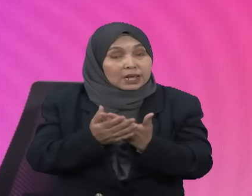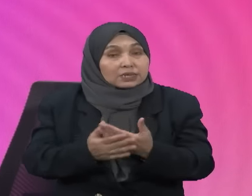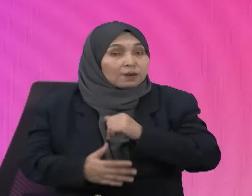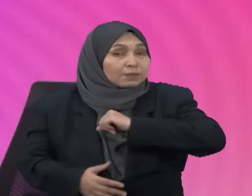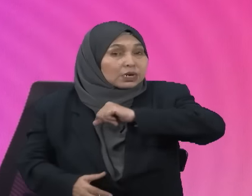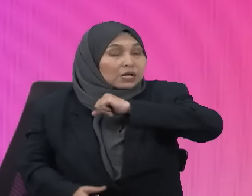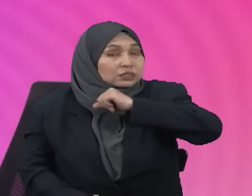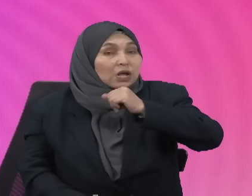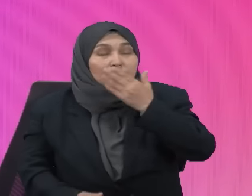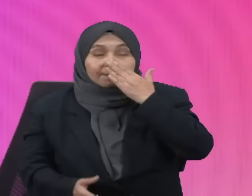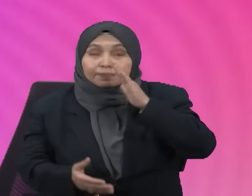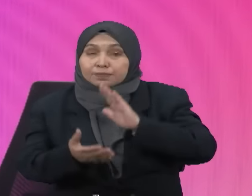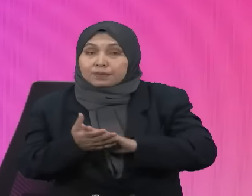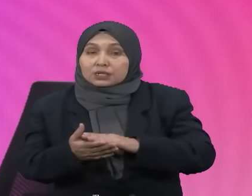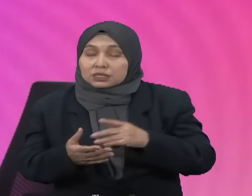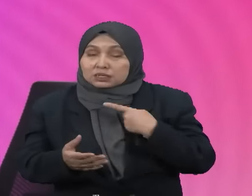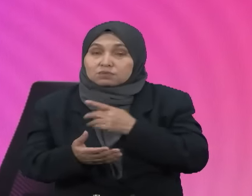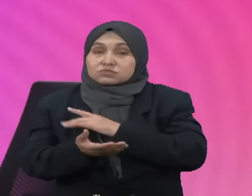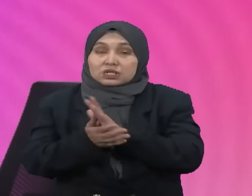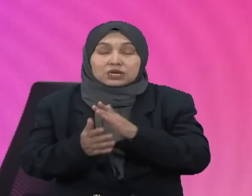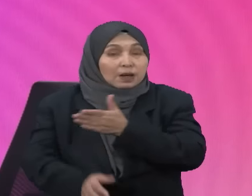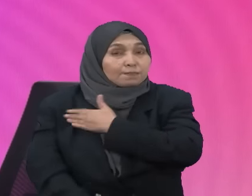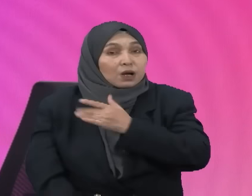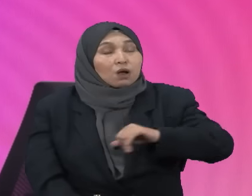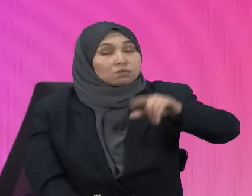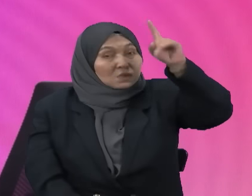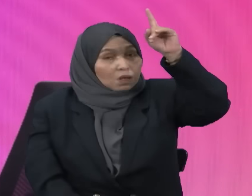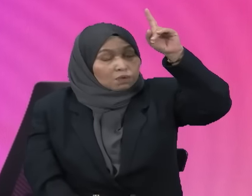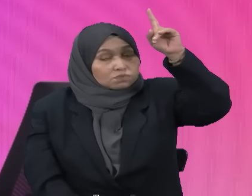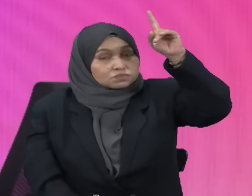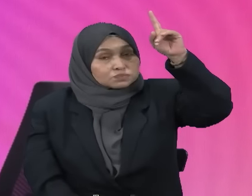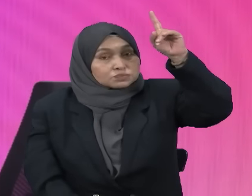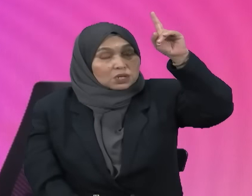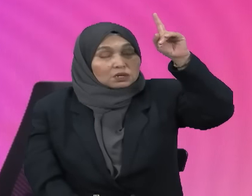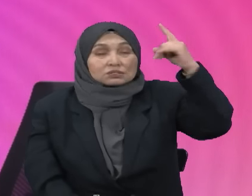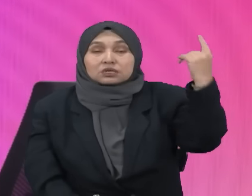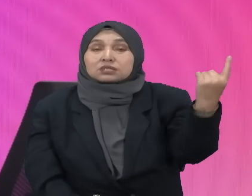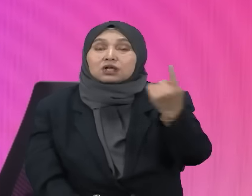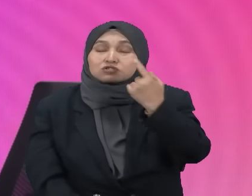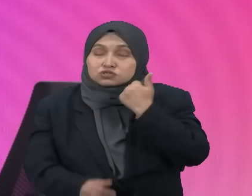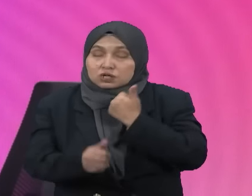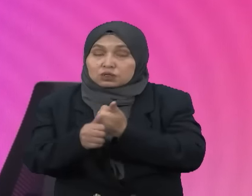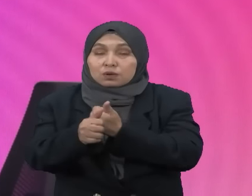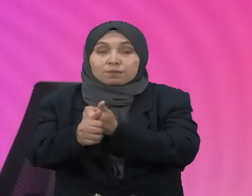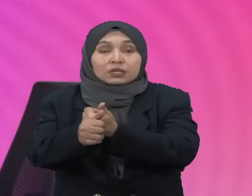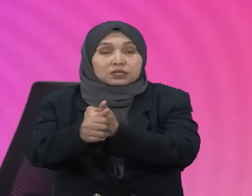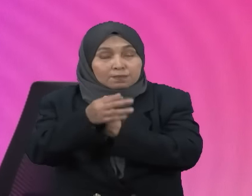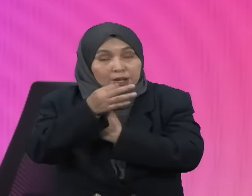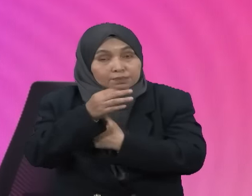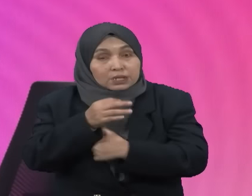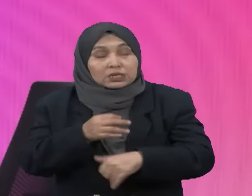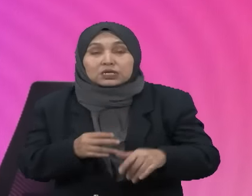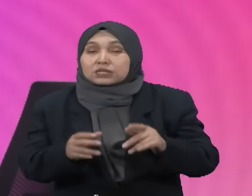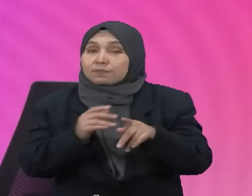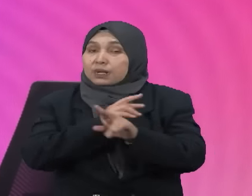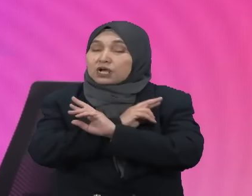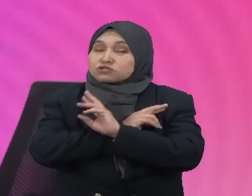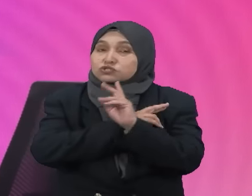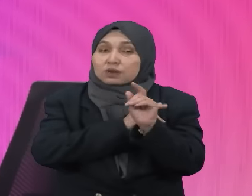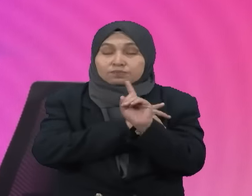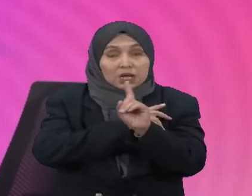akan kemungkaran, dan kita menjadi hamba-hamba Allah Subhanahu Wa Taala yang sentiasa patuh dan taat kepada perintahnya. Kita nak berehat